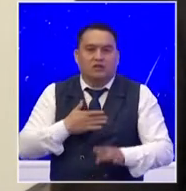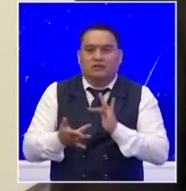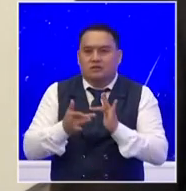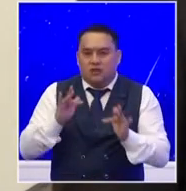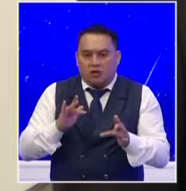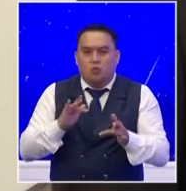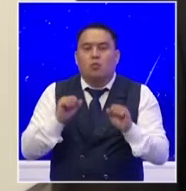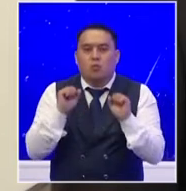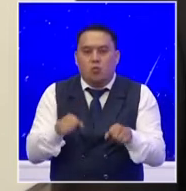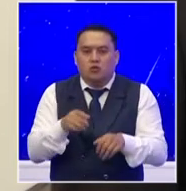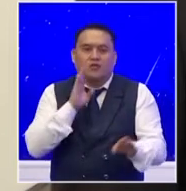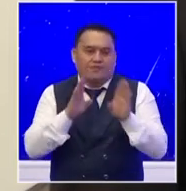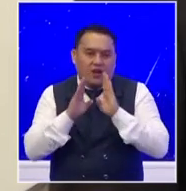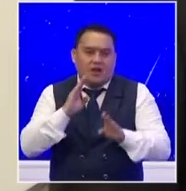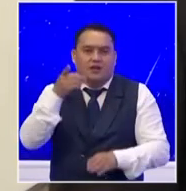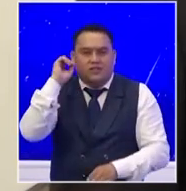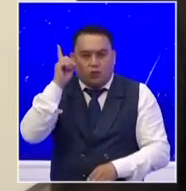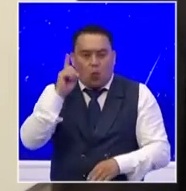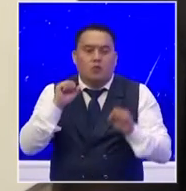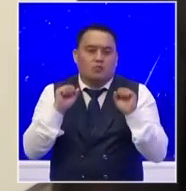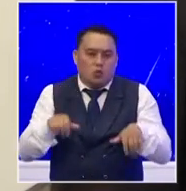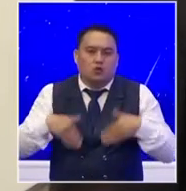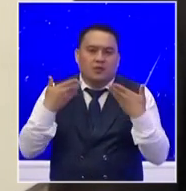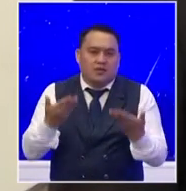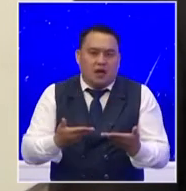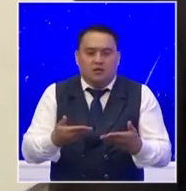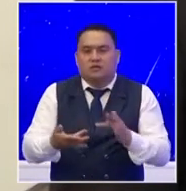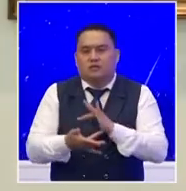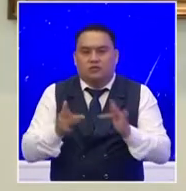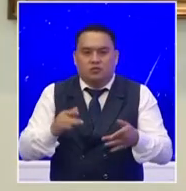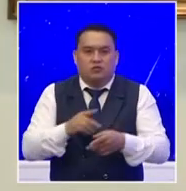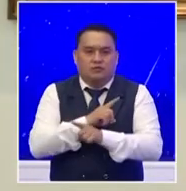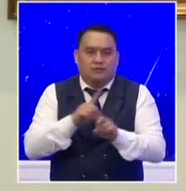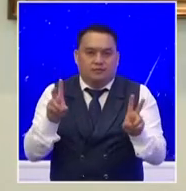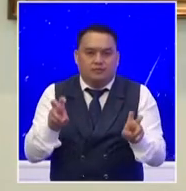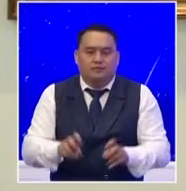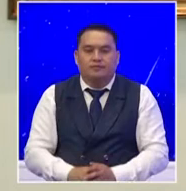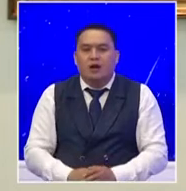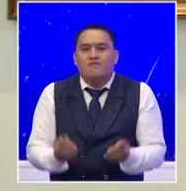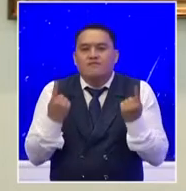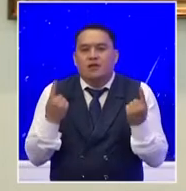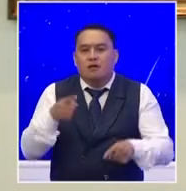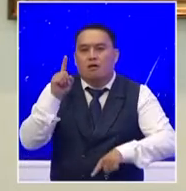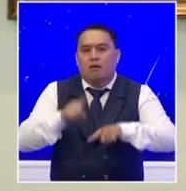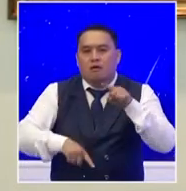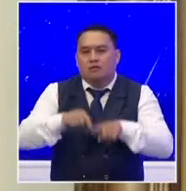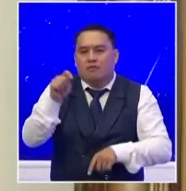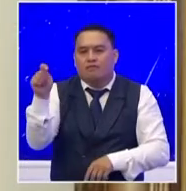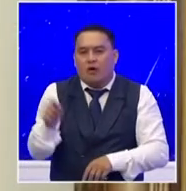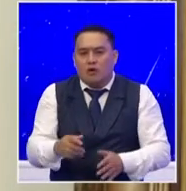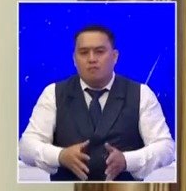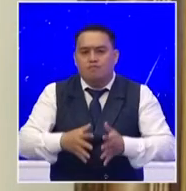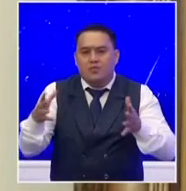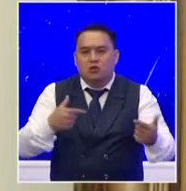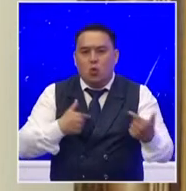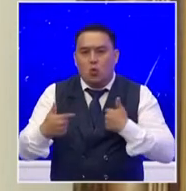сайте, но также в Facebook и Instagram. Анонс мероприятия уже размещен. Великая Отечественная война стала большим испытанием